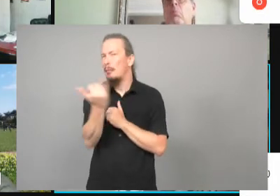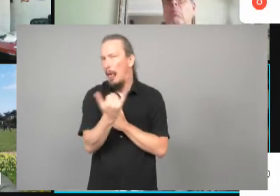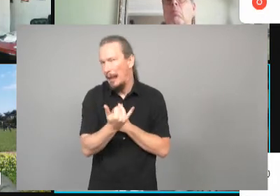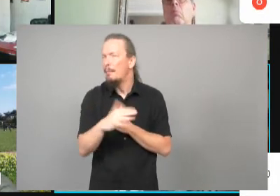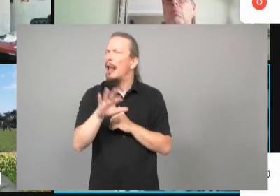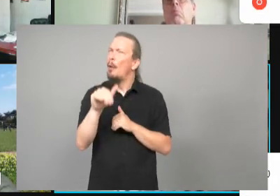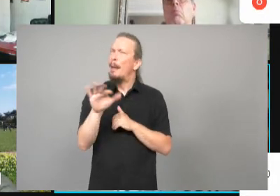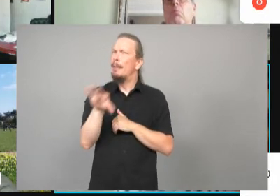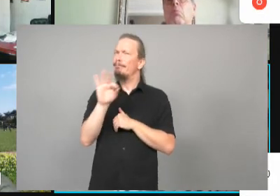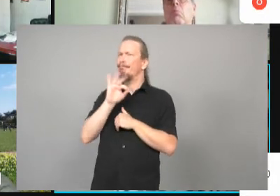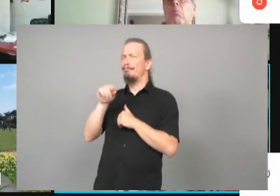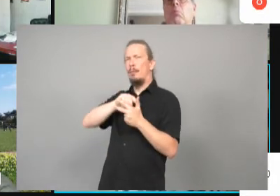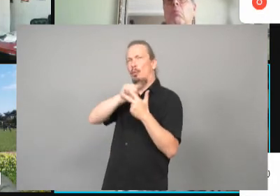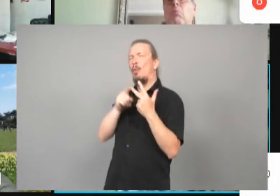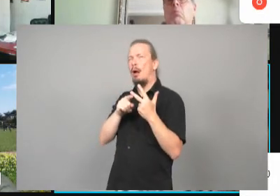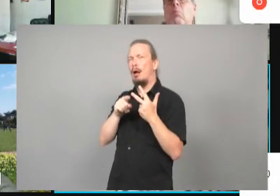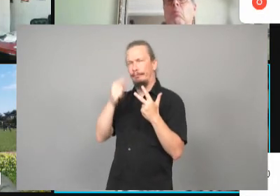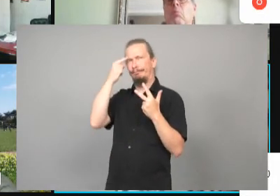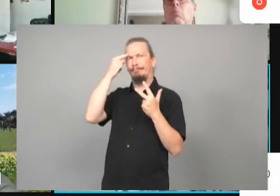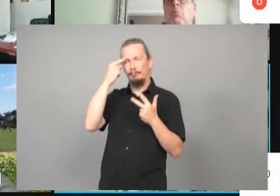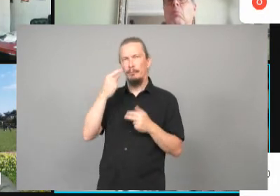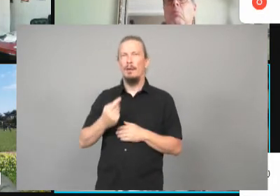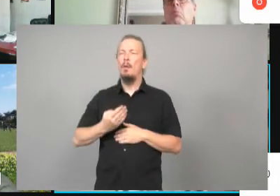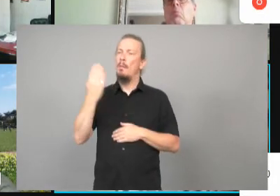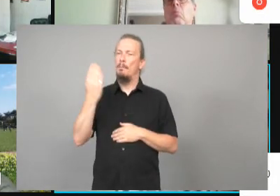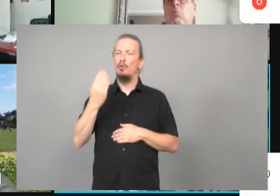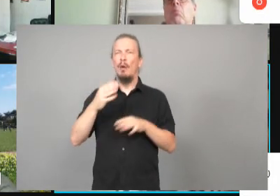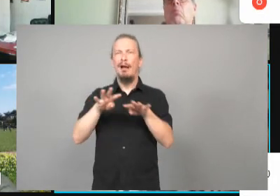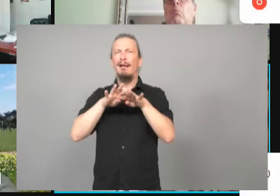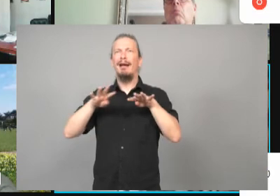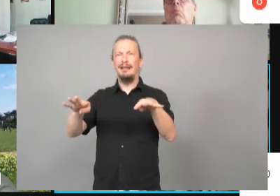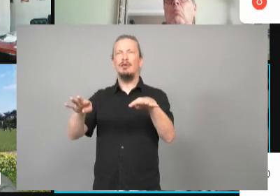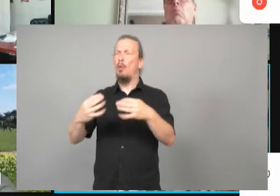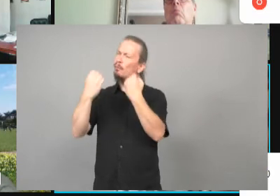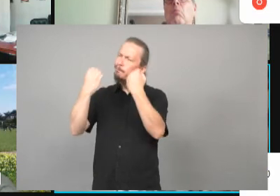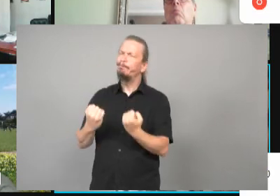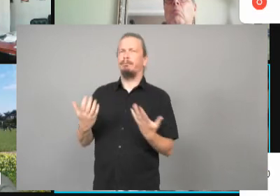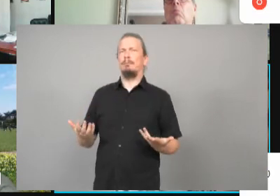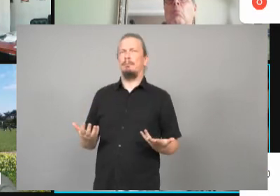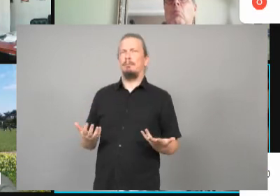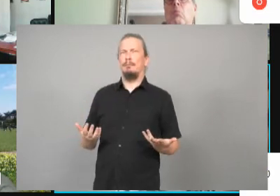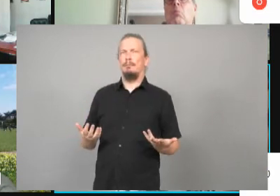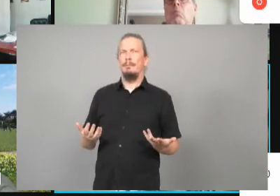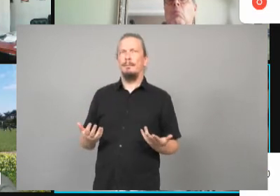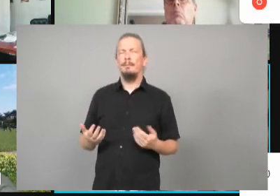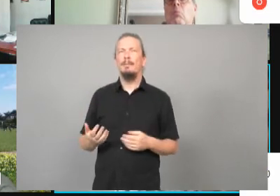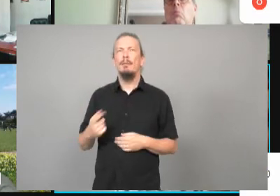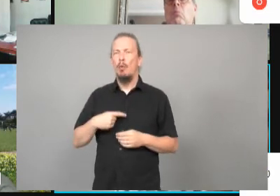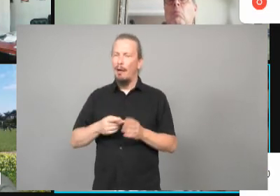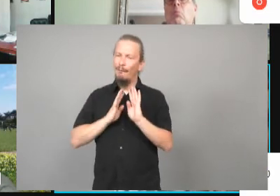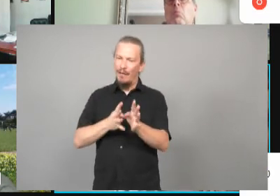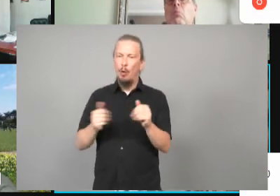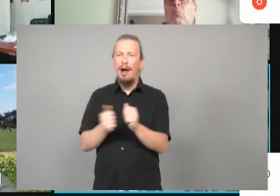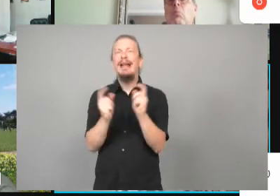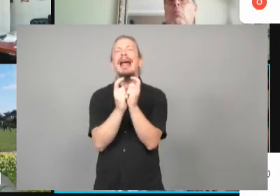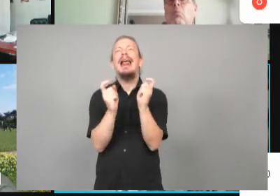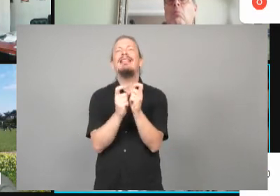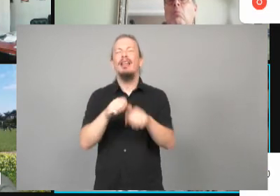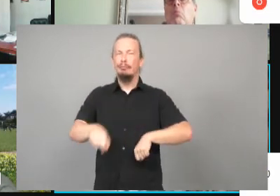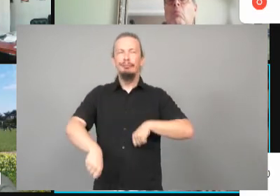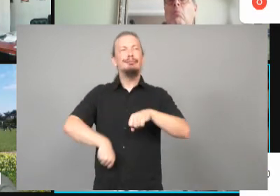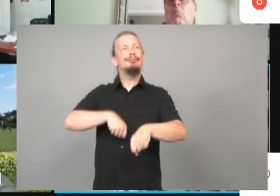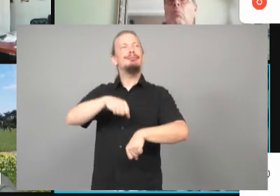voitures. Une fois qu'on a dit ça, et je ne vais pas reprendre en détail les propositions que nous avons adressées à l'issue des réunions du